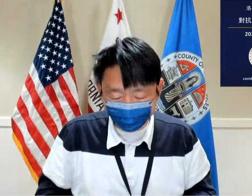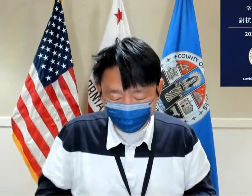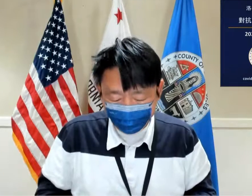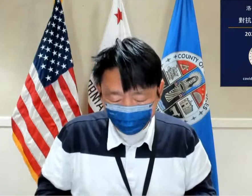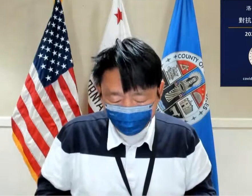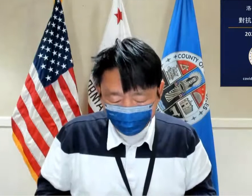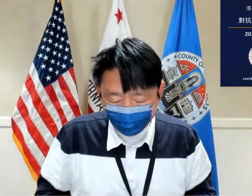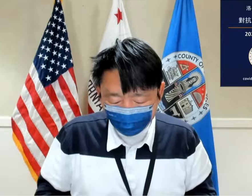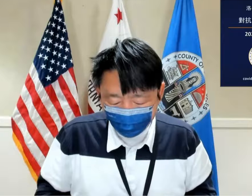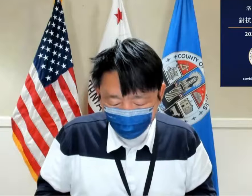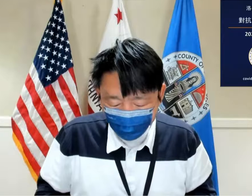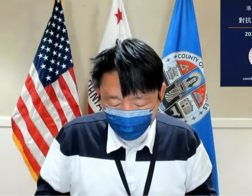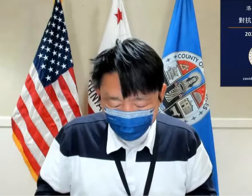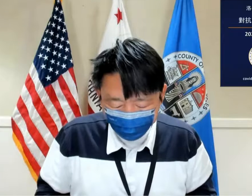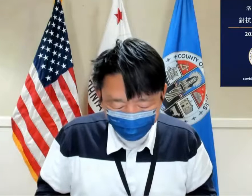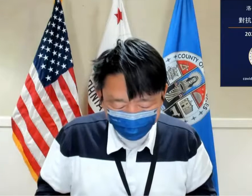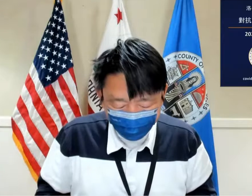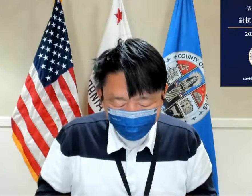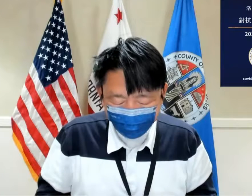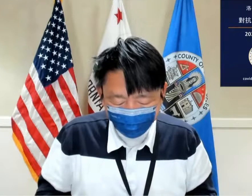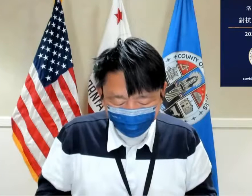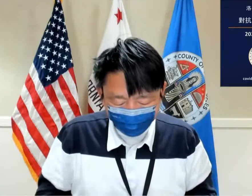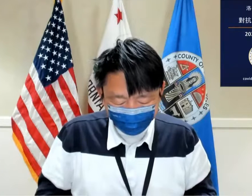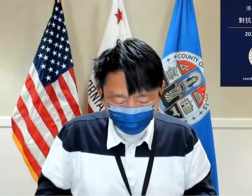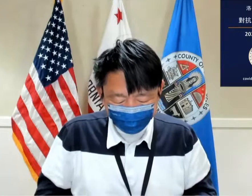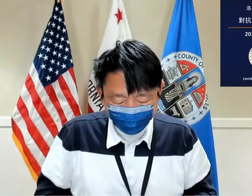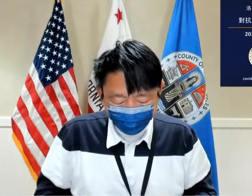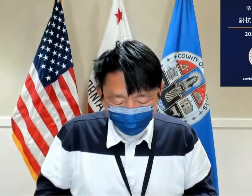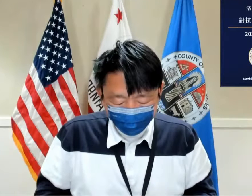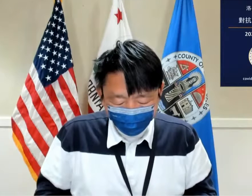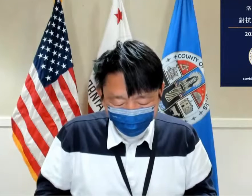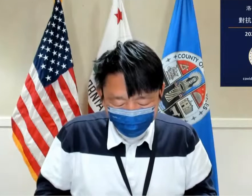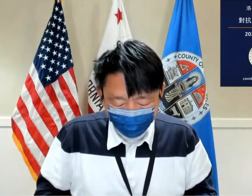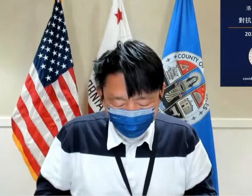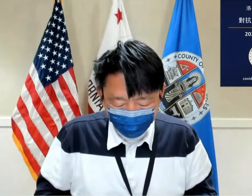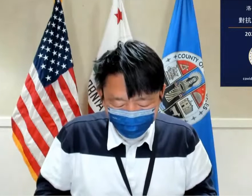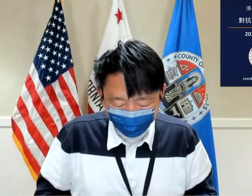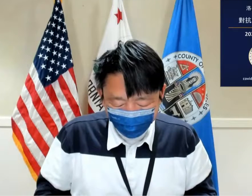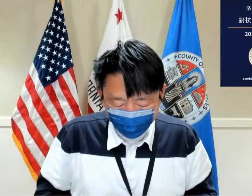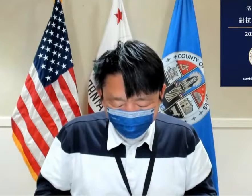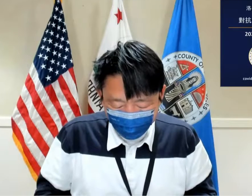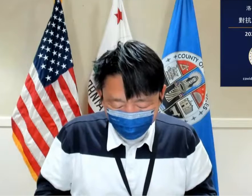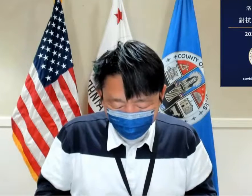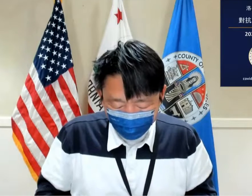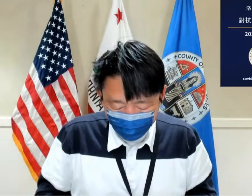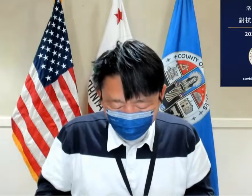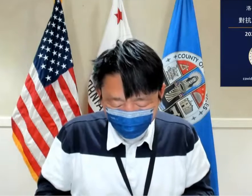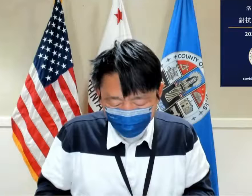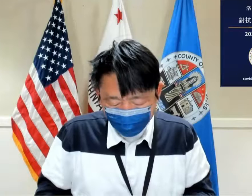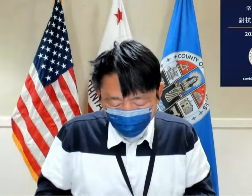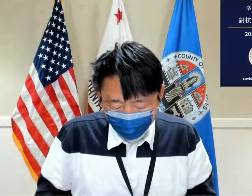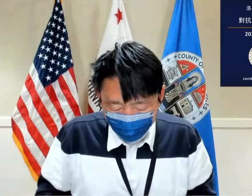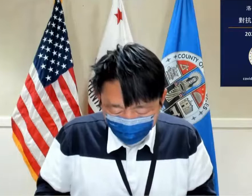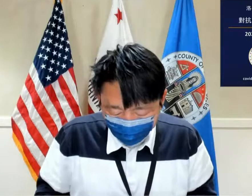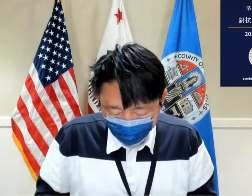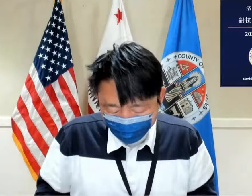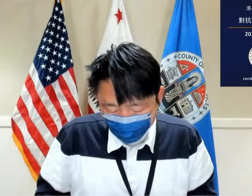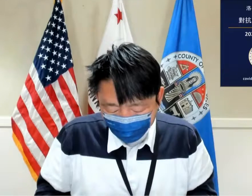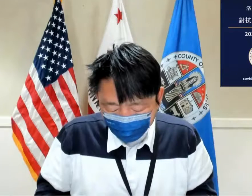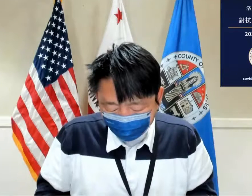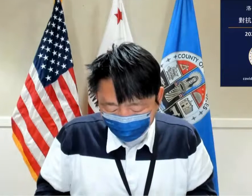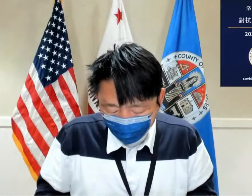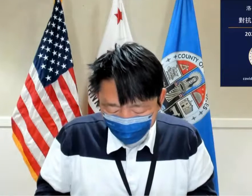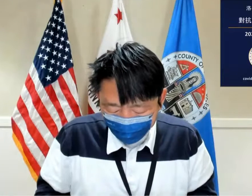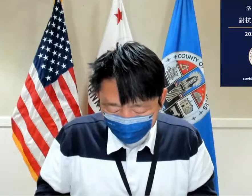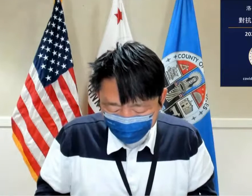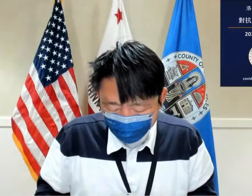容量，但必须遵守相关餐厅的规定。我们现在正在为以下